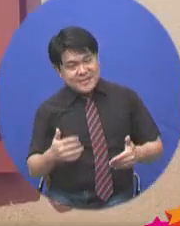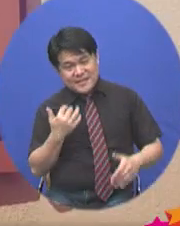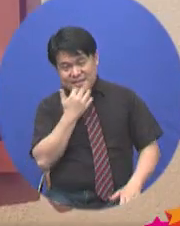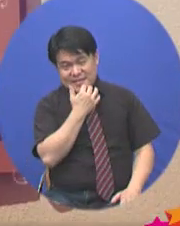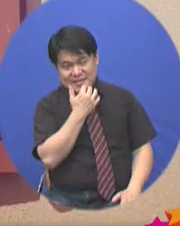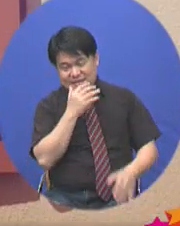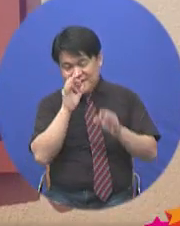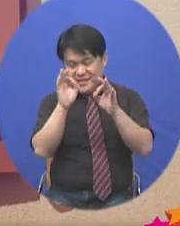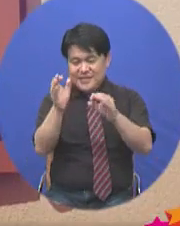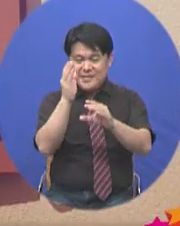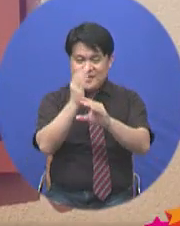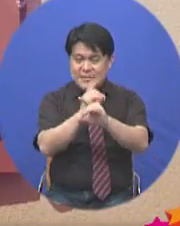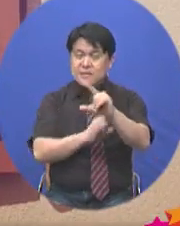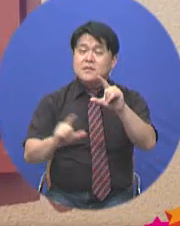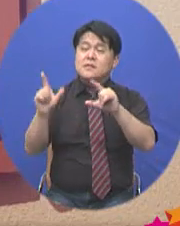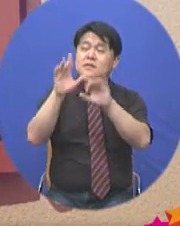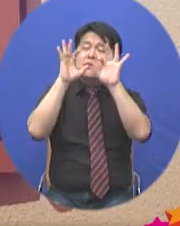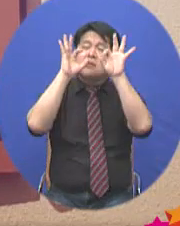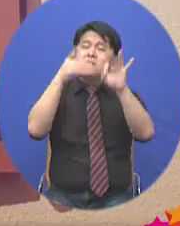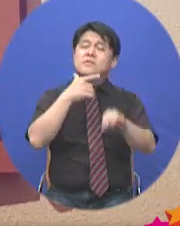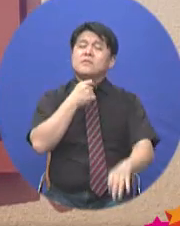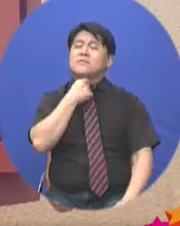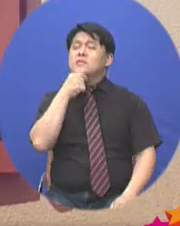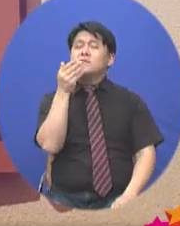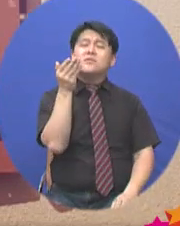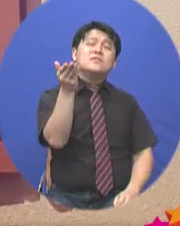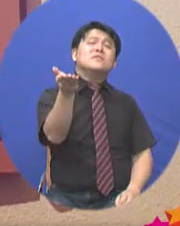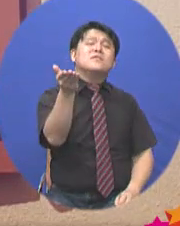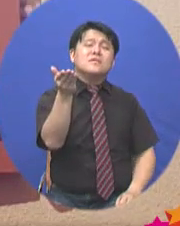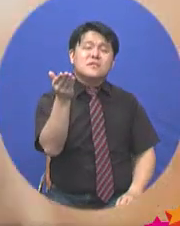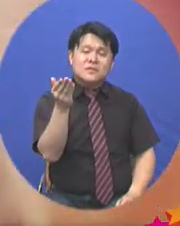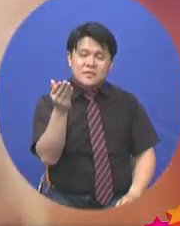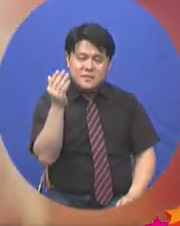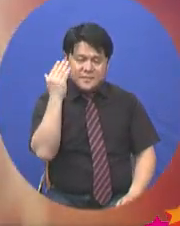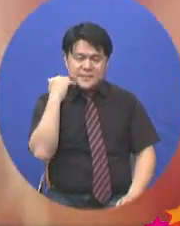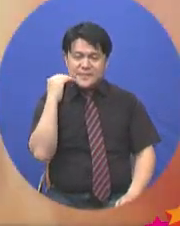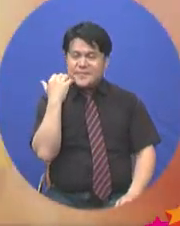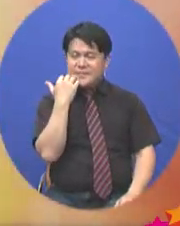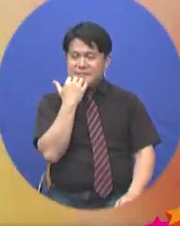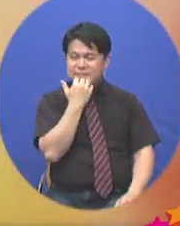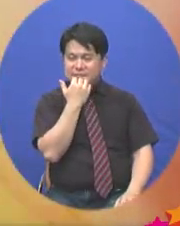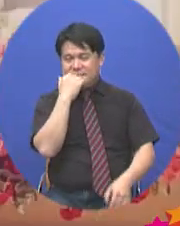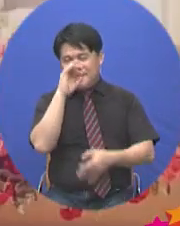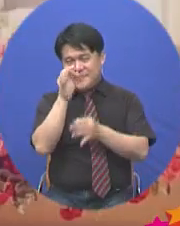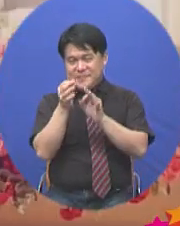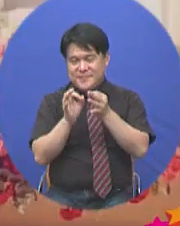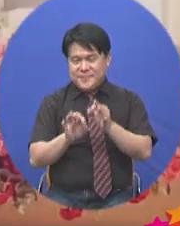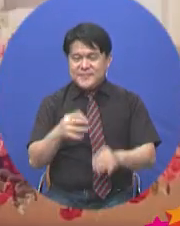한 파란색